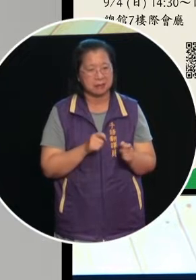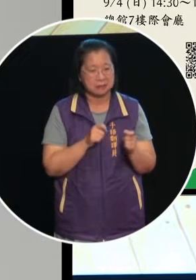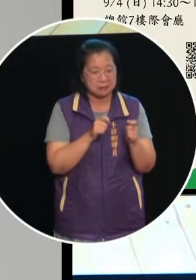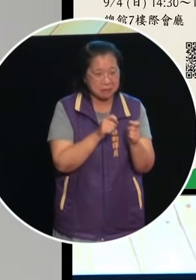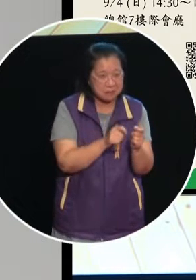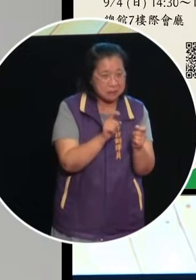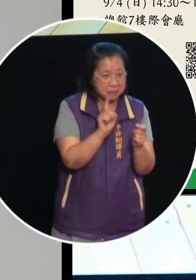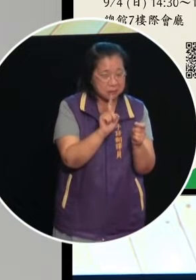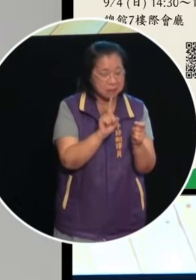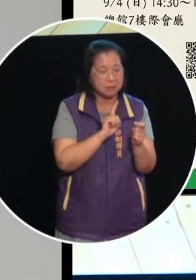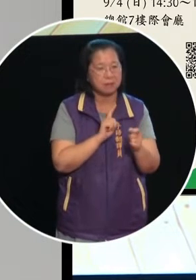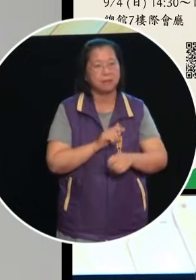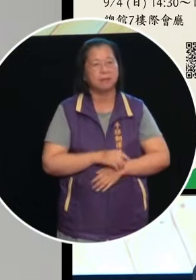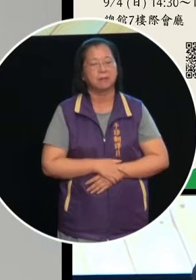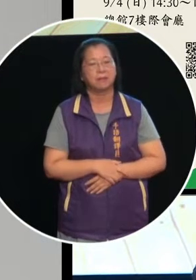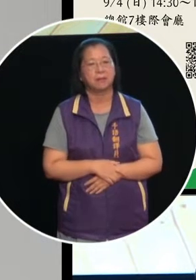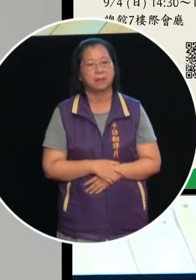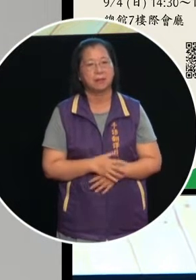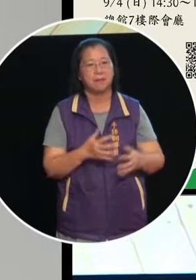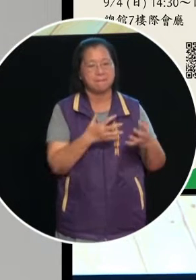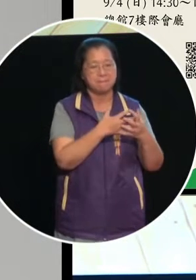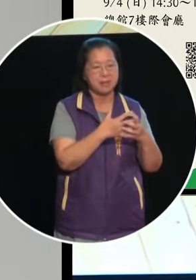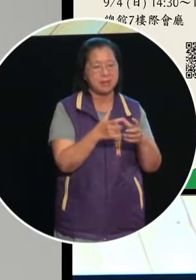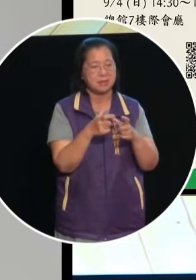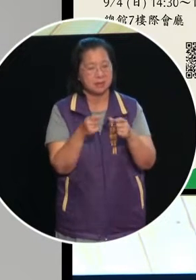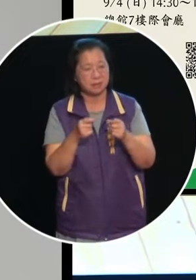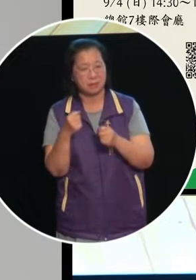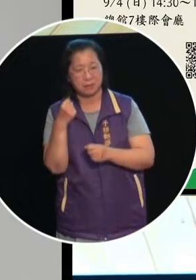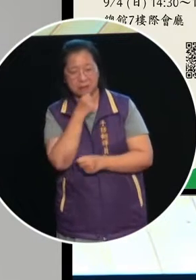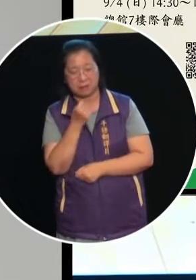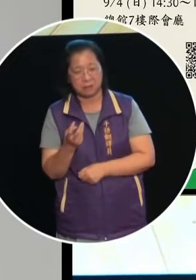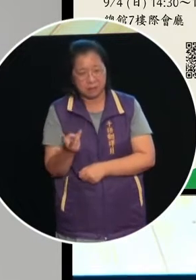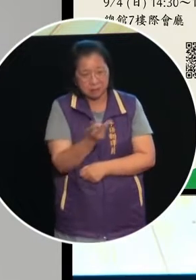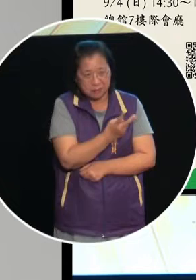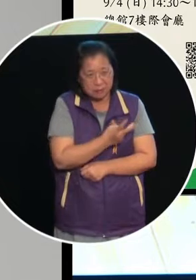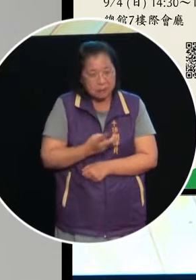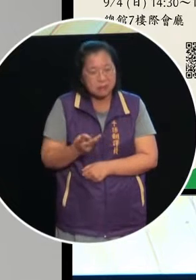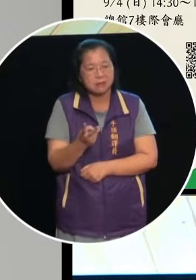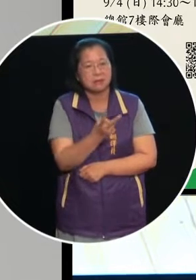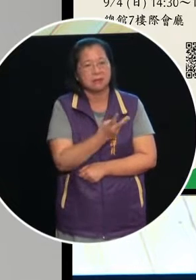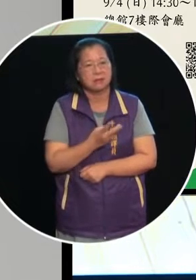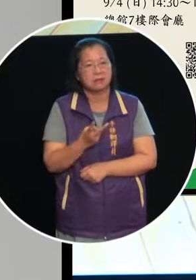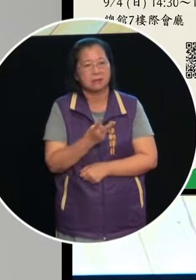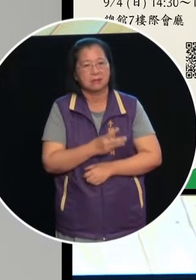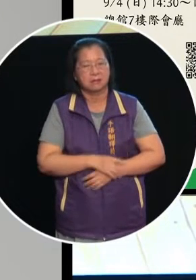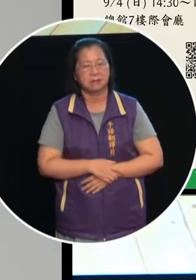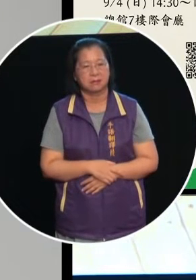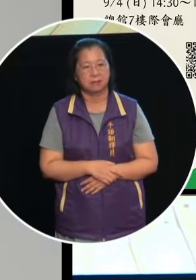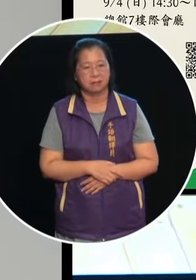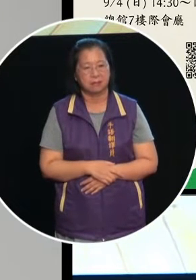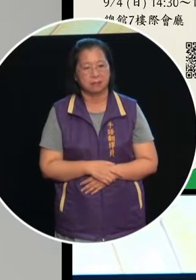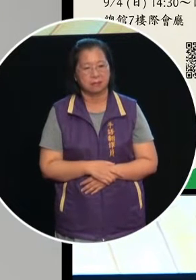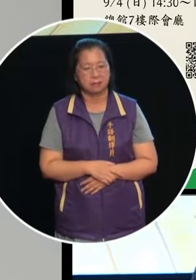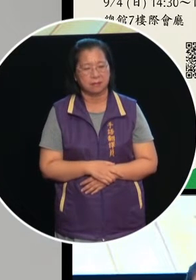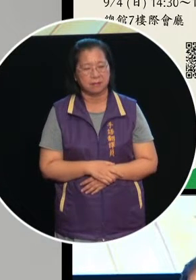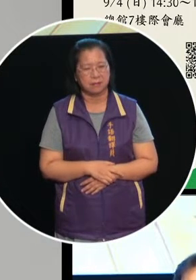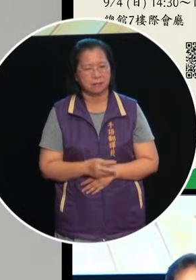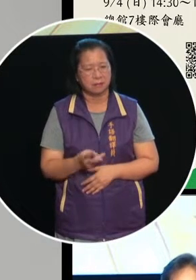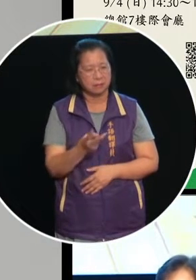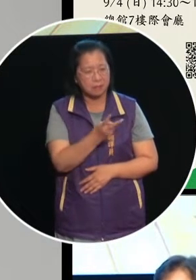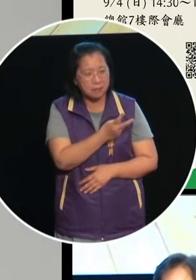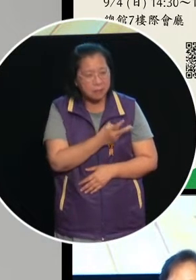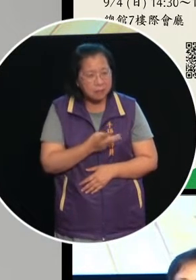么？因为美日台这个三角的同盟是他们最不想看的。那现在最